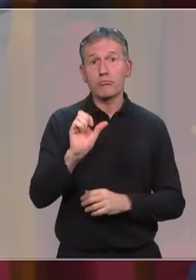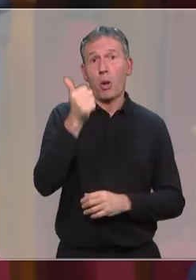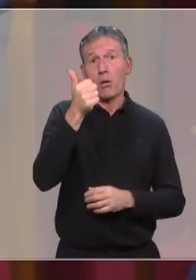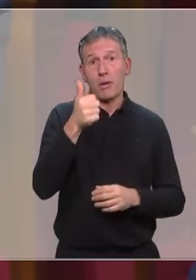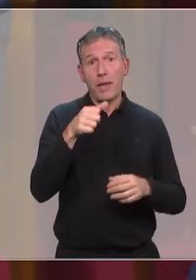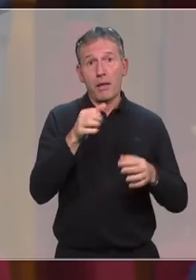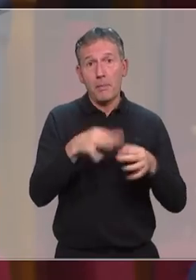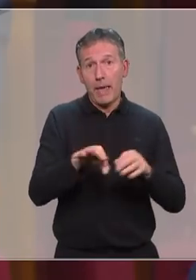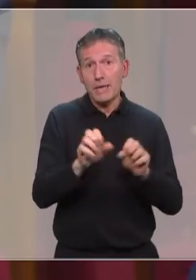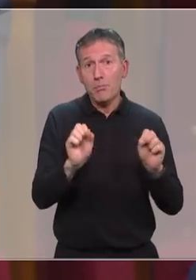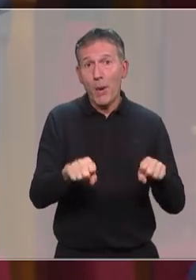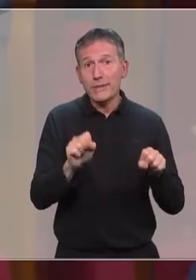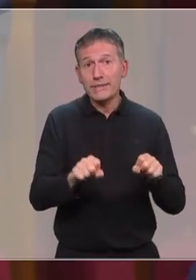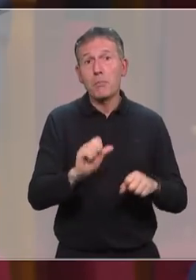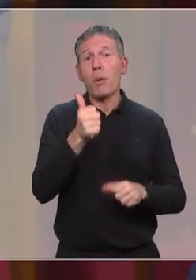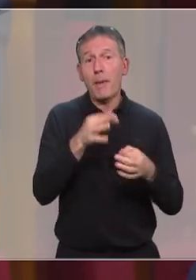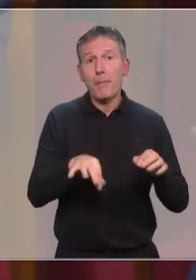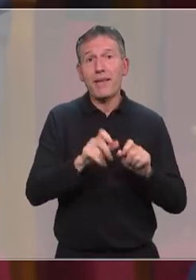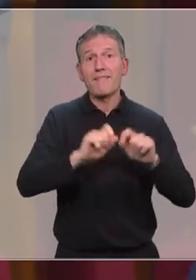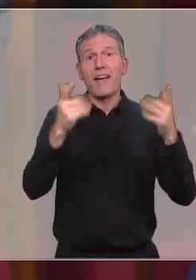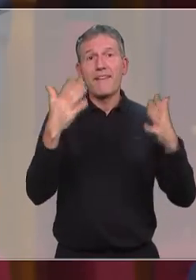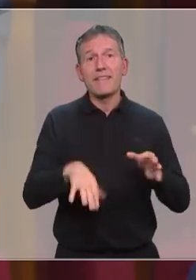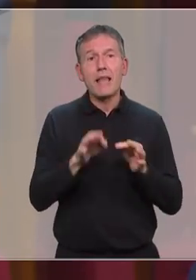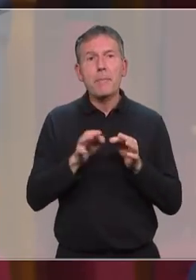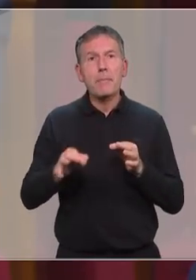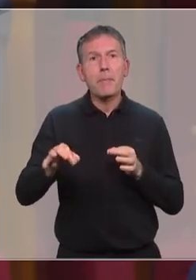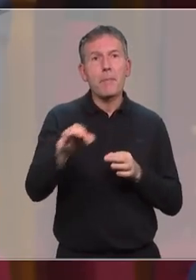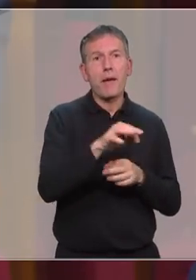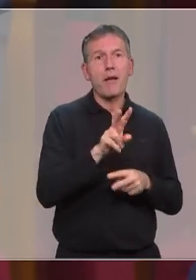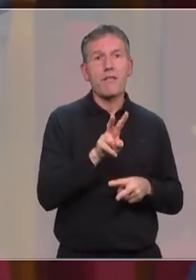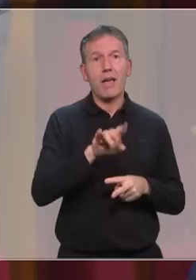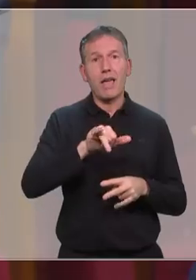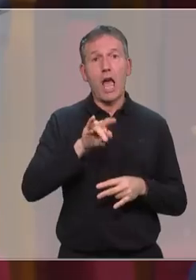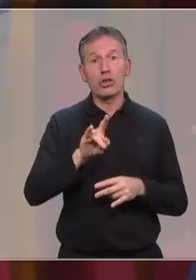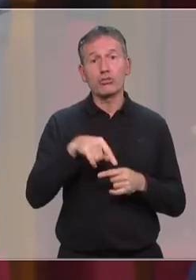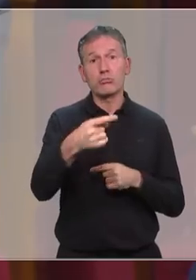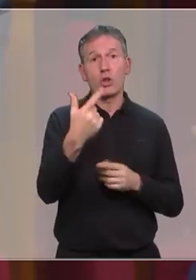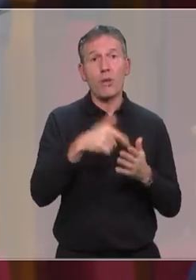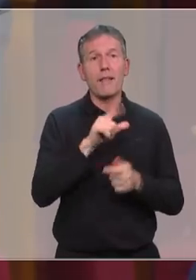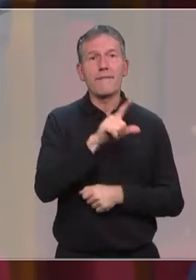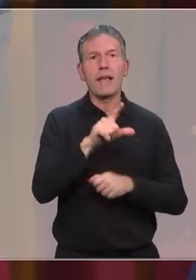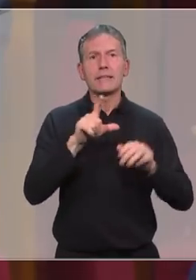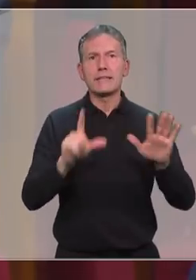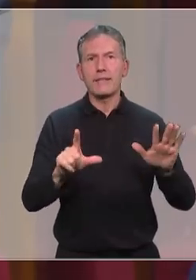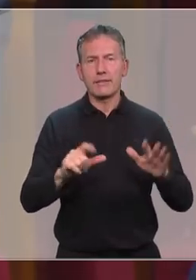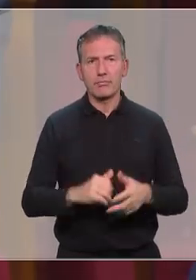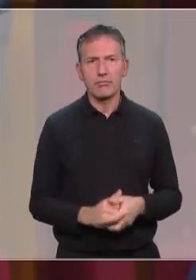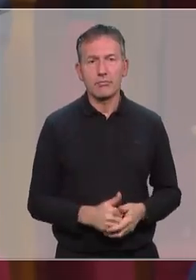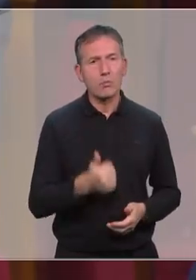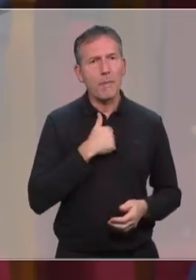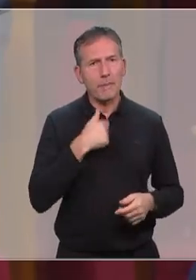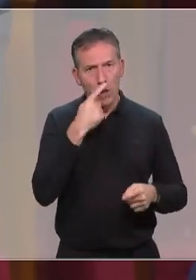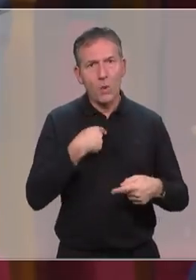pays à peut-être voir la fin de la contamination au VIH d'ici 2027. J'en suis